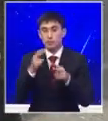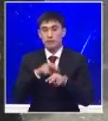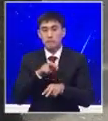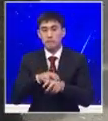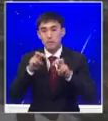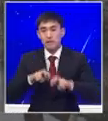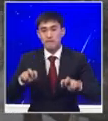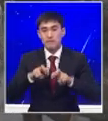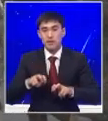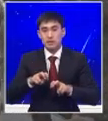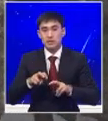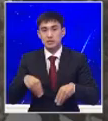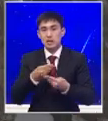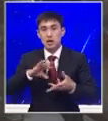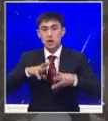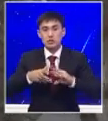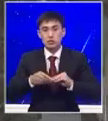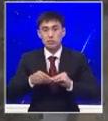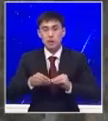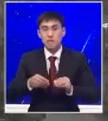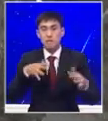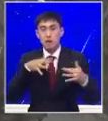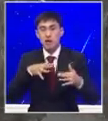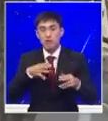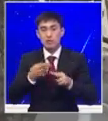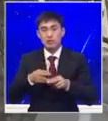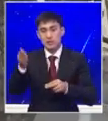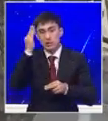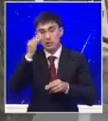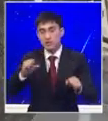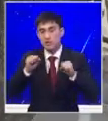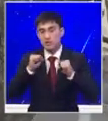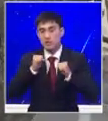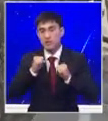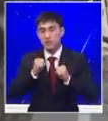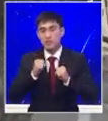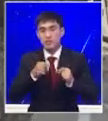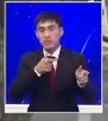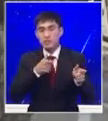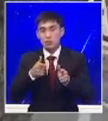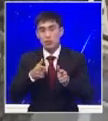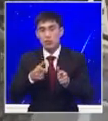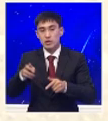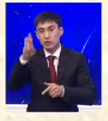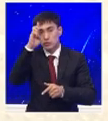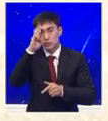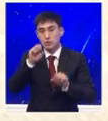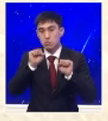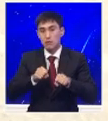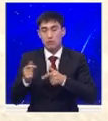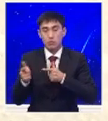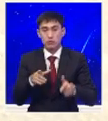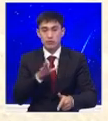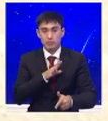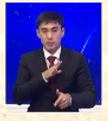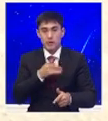проверки военнослужащие сдали зачеты по боевой выучке, тактической, физической, стрелковой и государственно-правовой